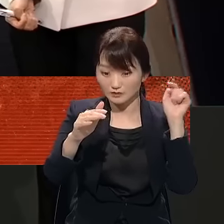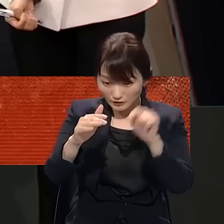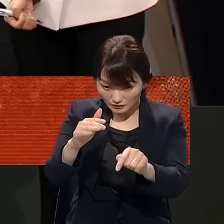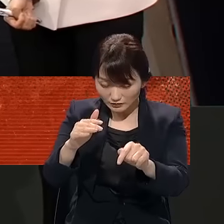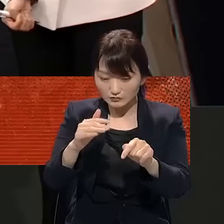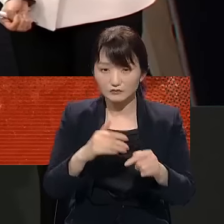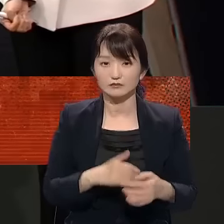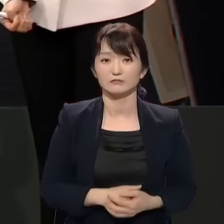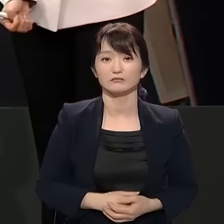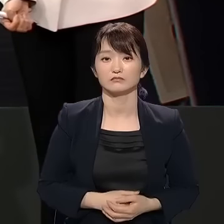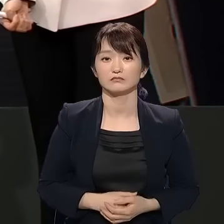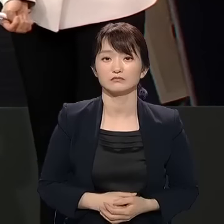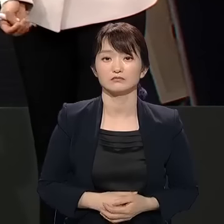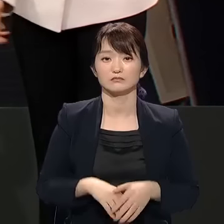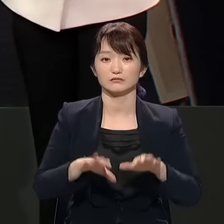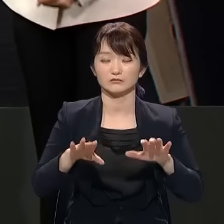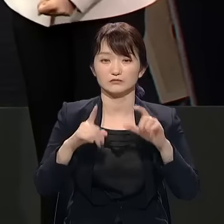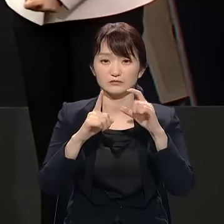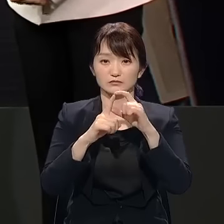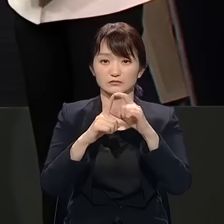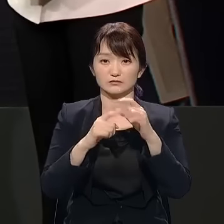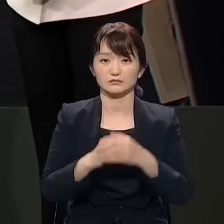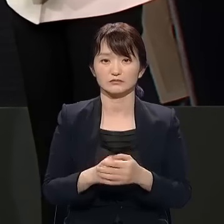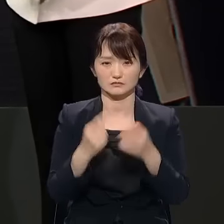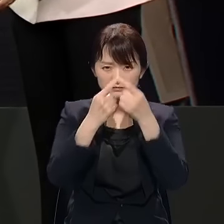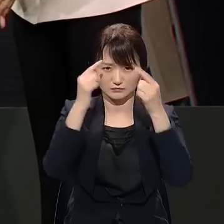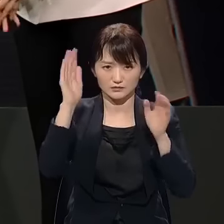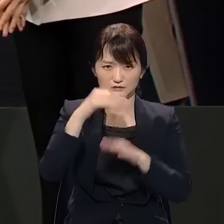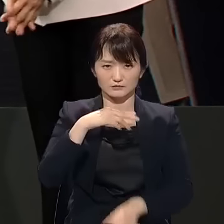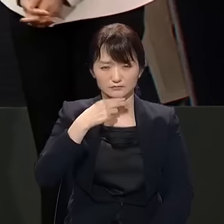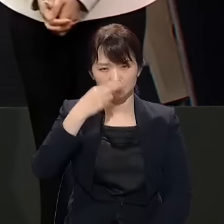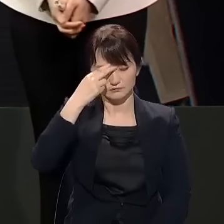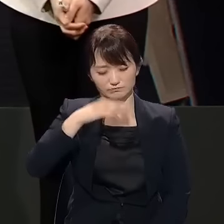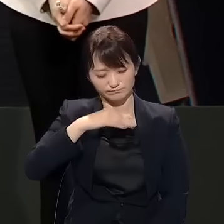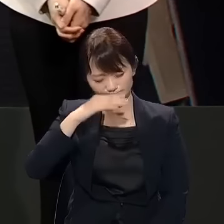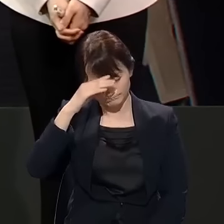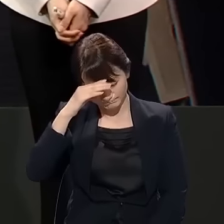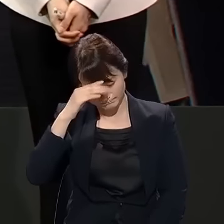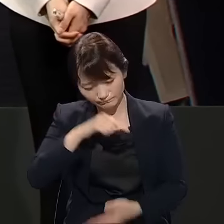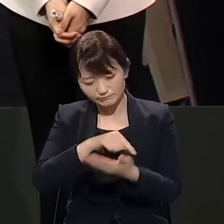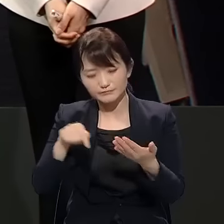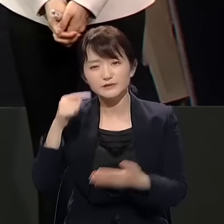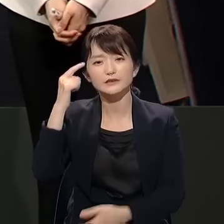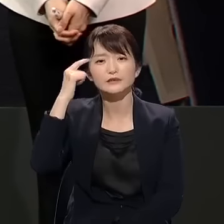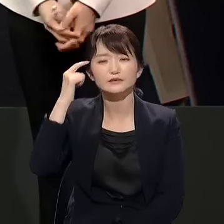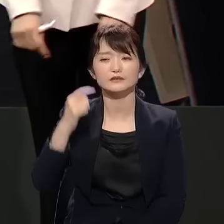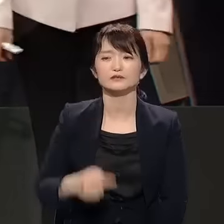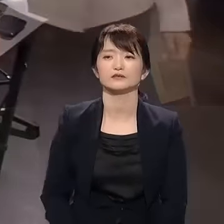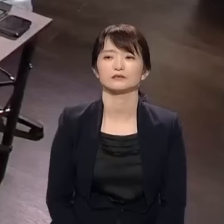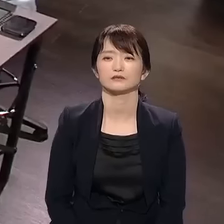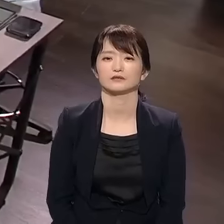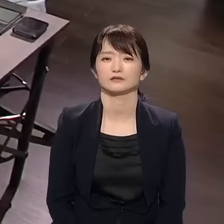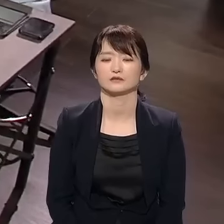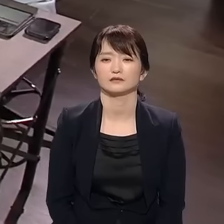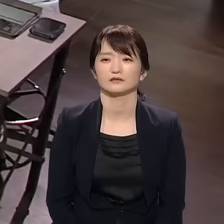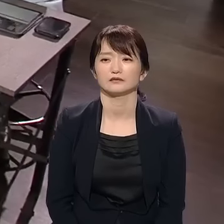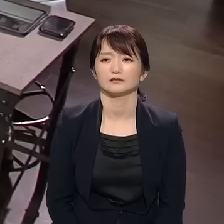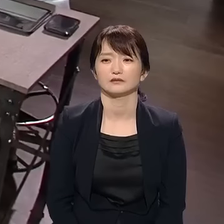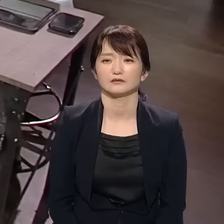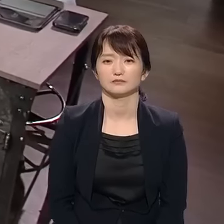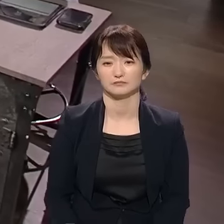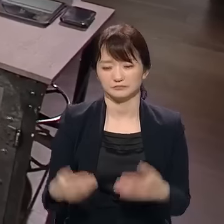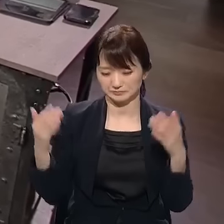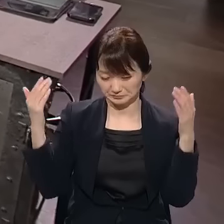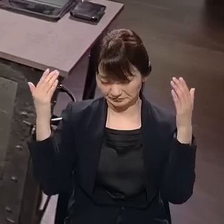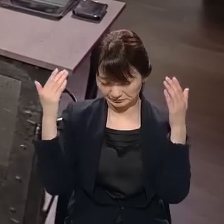들어갑니다 오늘 사건 연구소의 키워드는 만취한 대학생의 피해 의식입니다 자 야심한